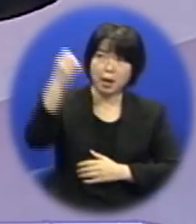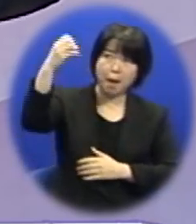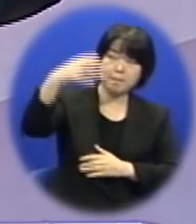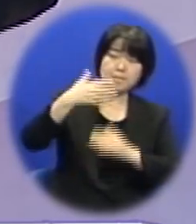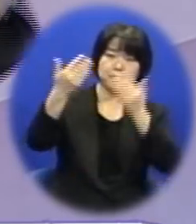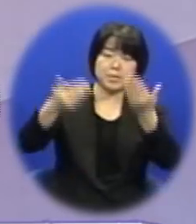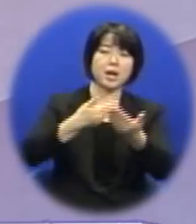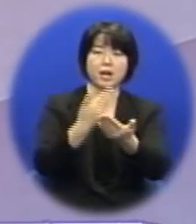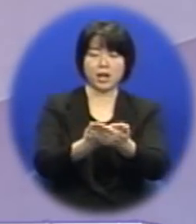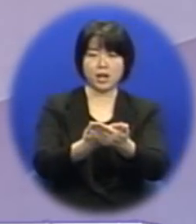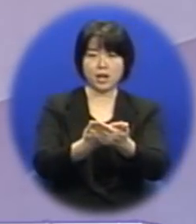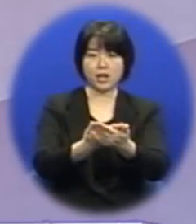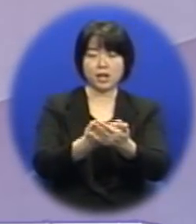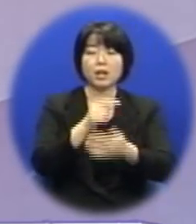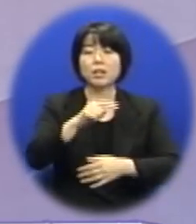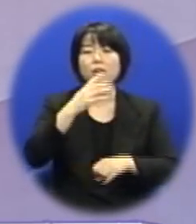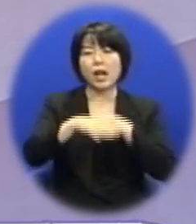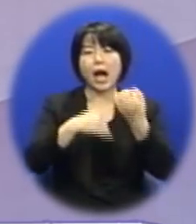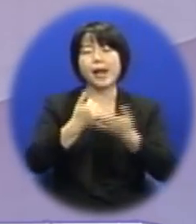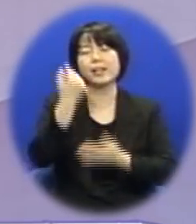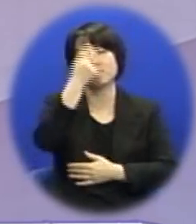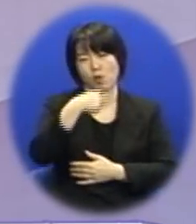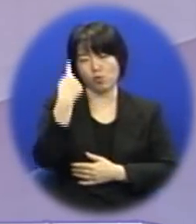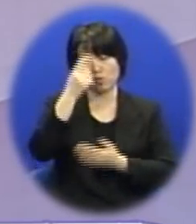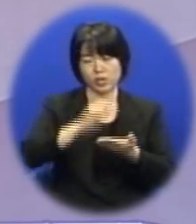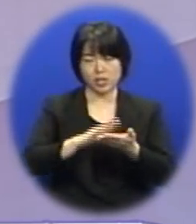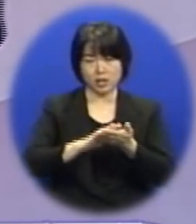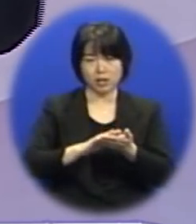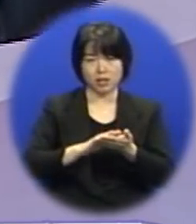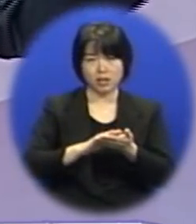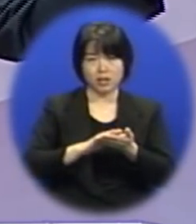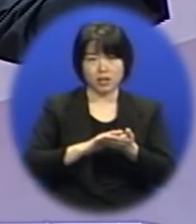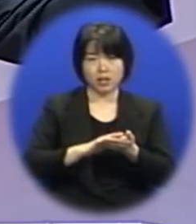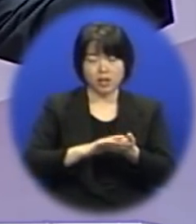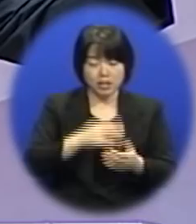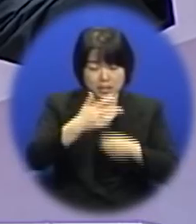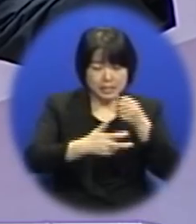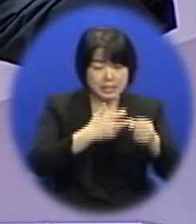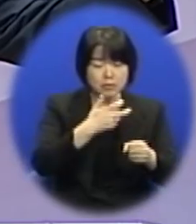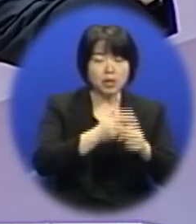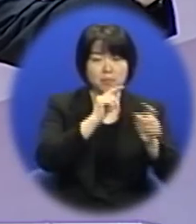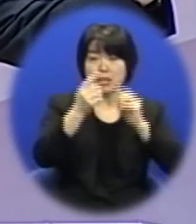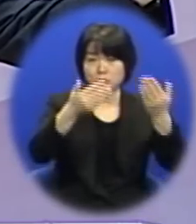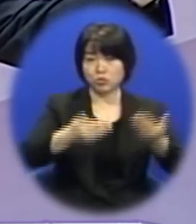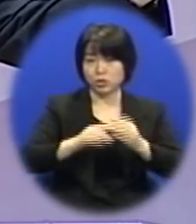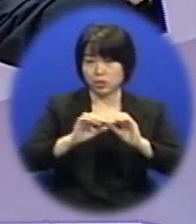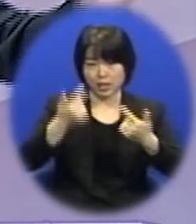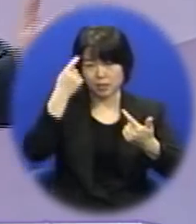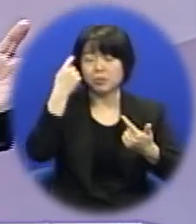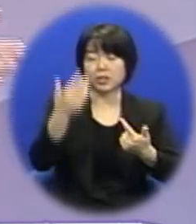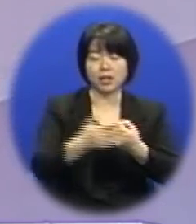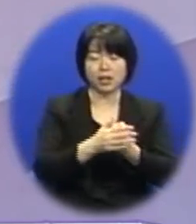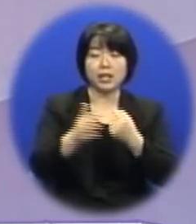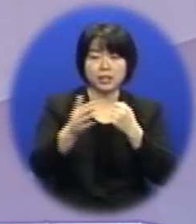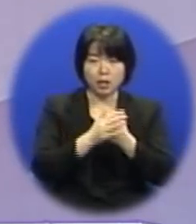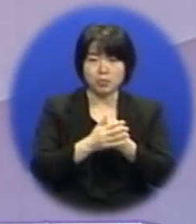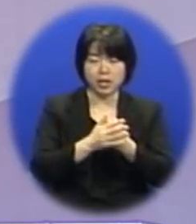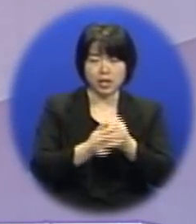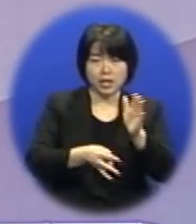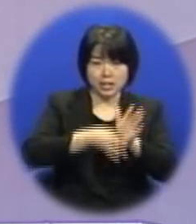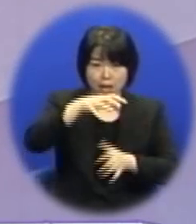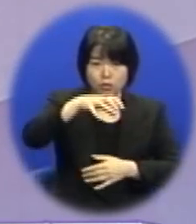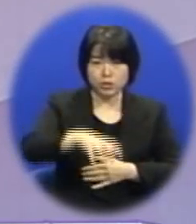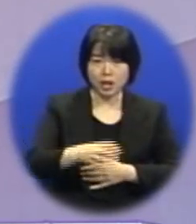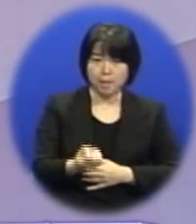하나님 체면이에요. 하나님 체면. 아 70년이라고 말씀하신 하나님 아닙니까? 그러니 예루살렘을